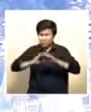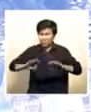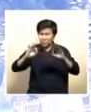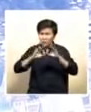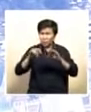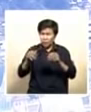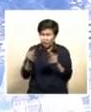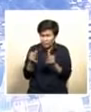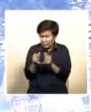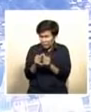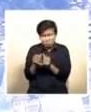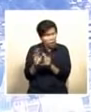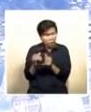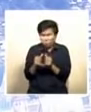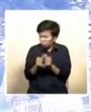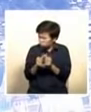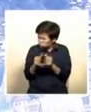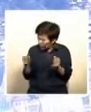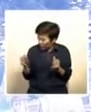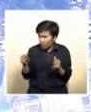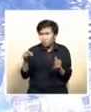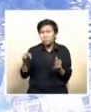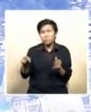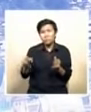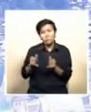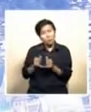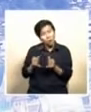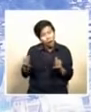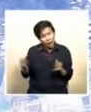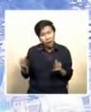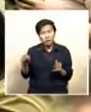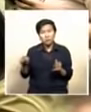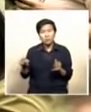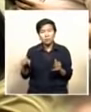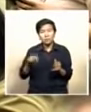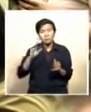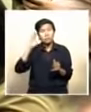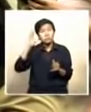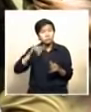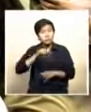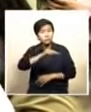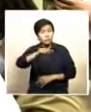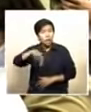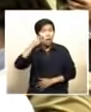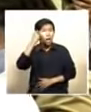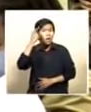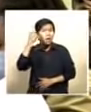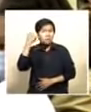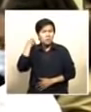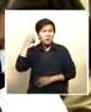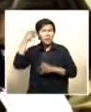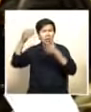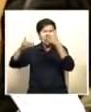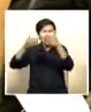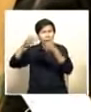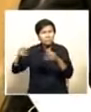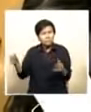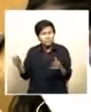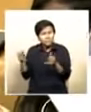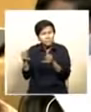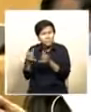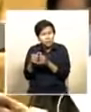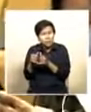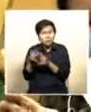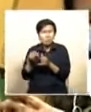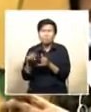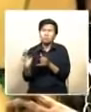ป็นจุดที่ล่อแหลมและอันตรายมากโดยเฉพาะถ้าผู้ขับขี่ไม่สว